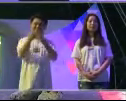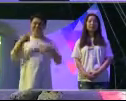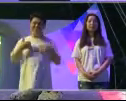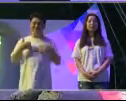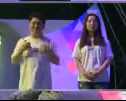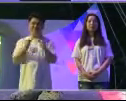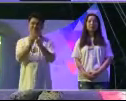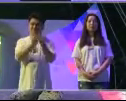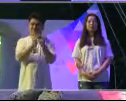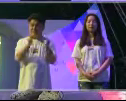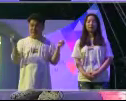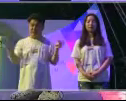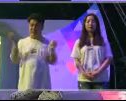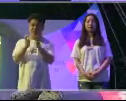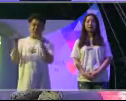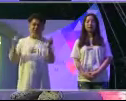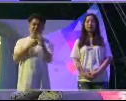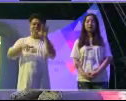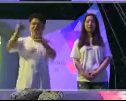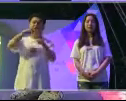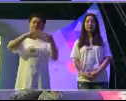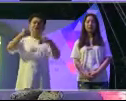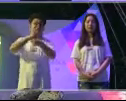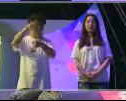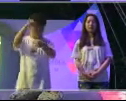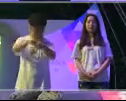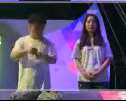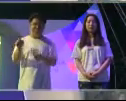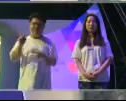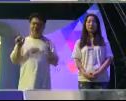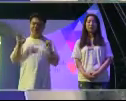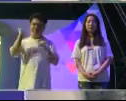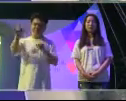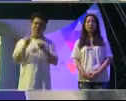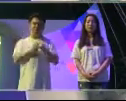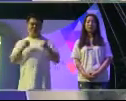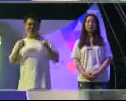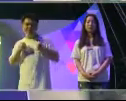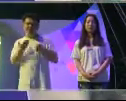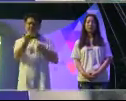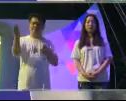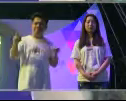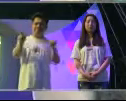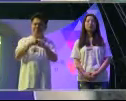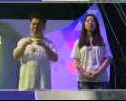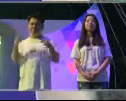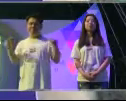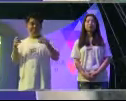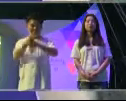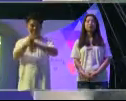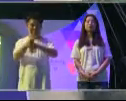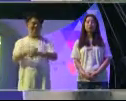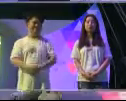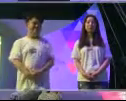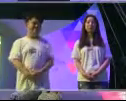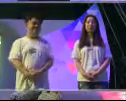수사와 이수민 인권에 대한 차별이 없는 세상을 만들기 위해서 열심히 앞으로 여러분과 함께 하겠습니다